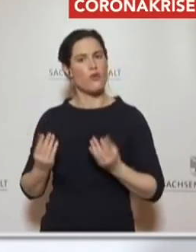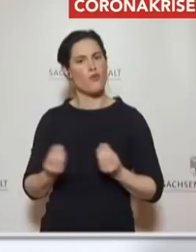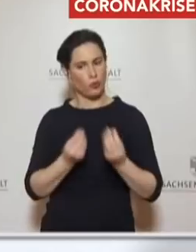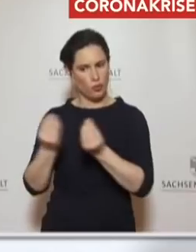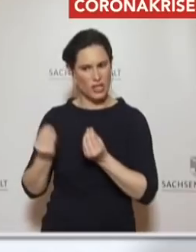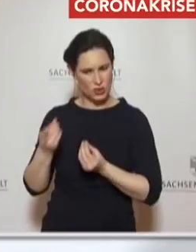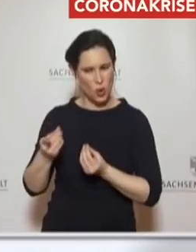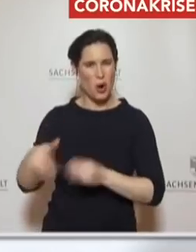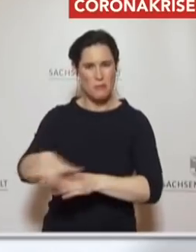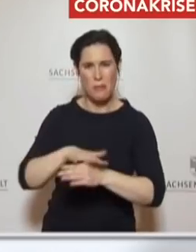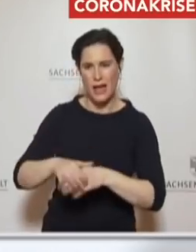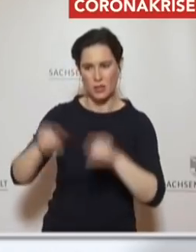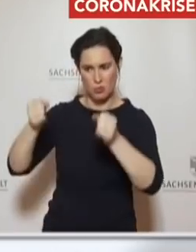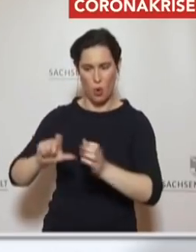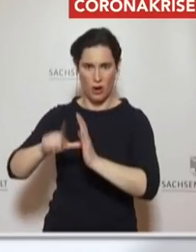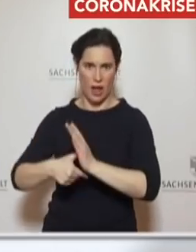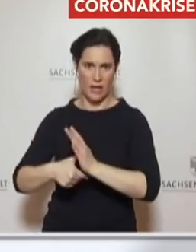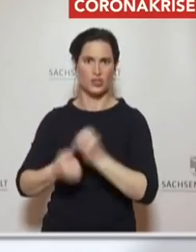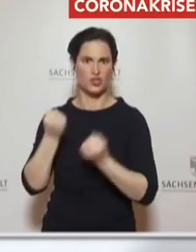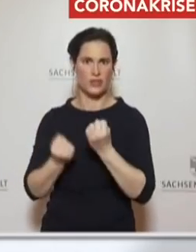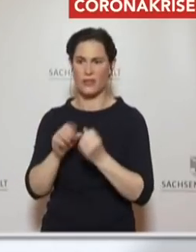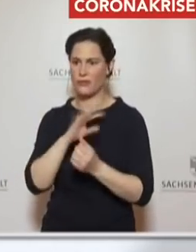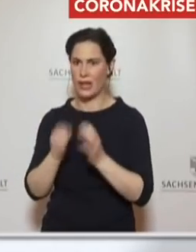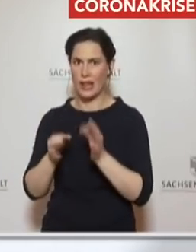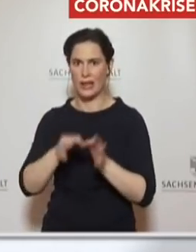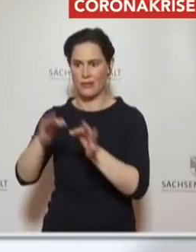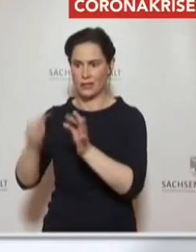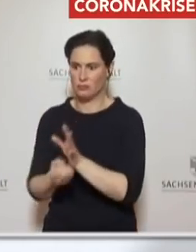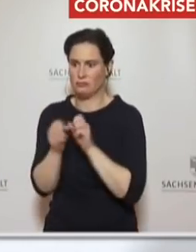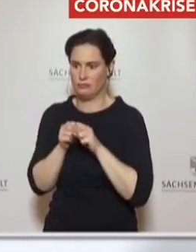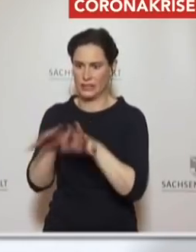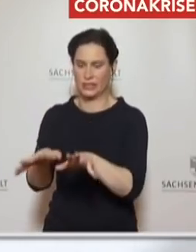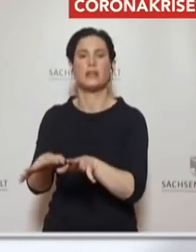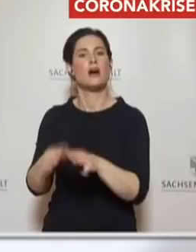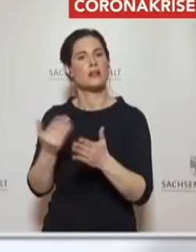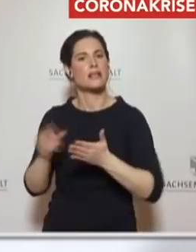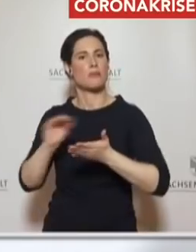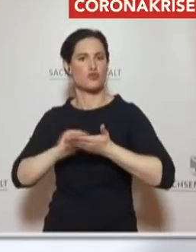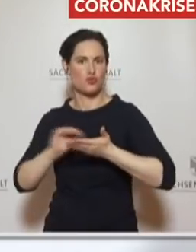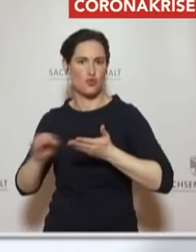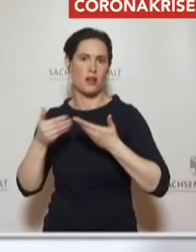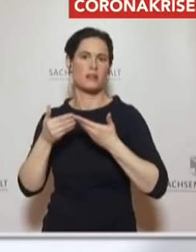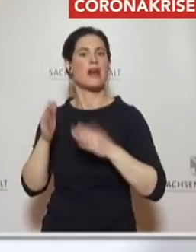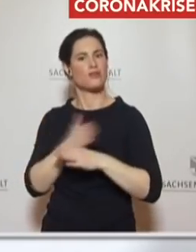dieses ganz schwierige Gebiet des Burgenlandkreises als Hotspot im Schulnetz mit drin lassen können.